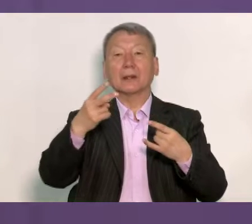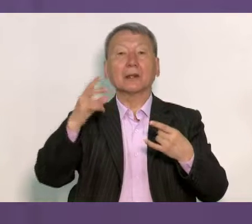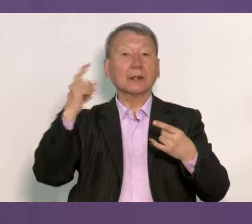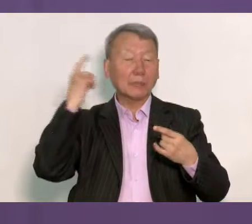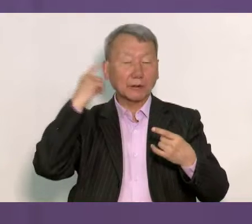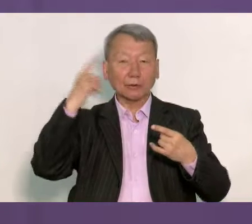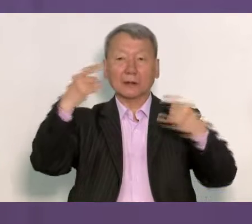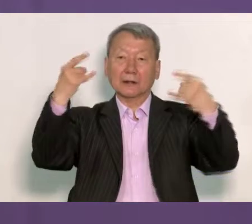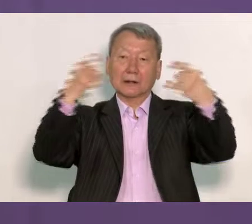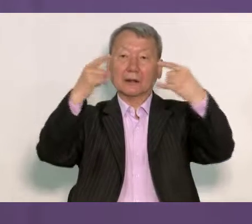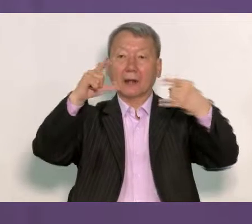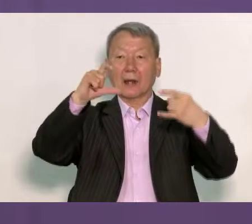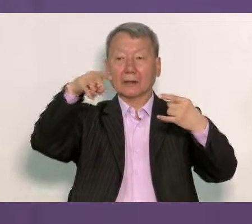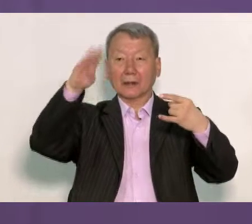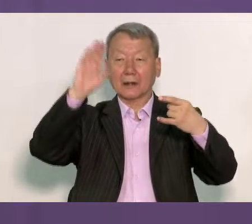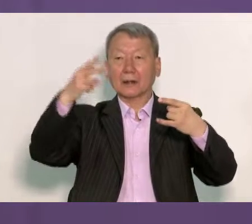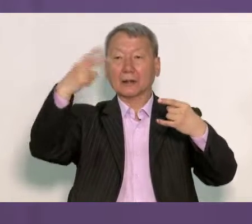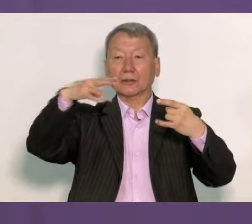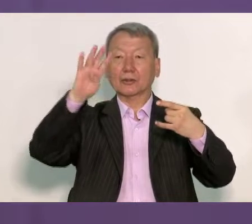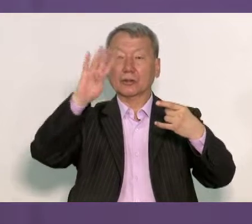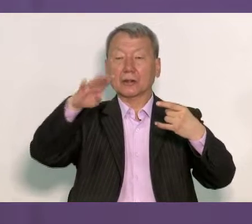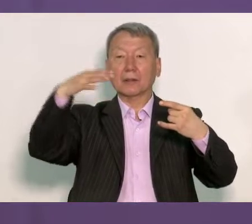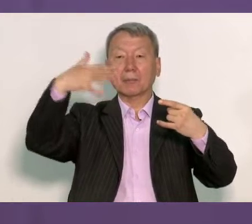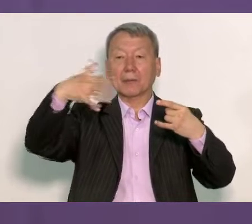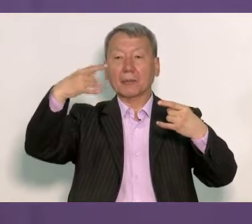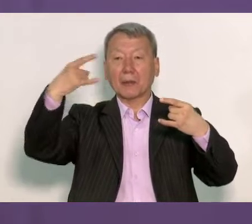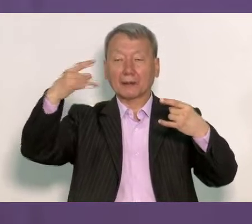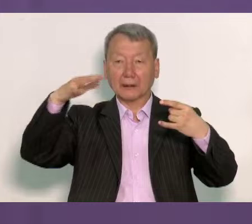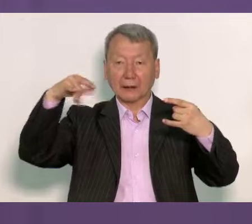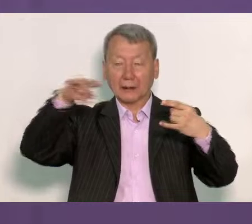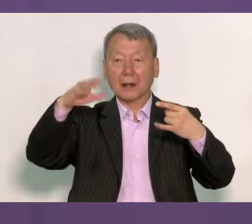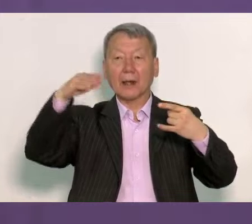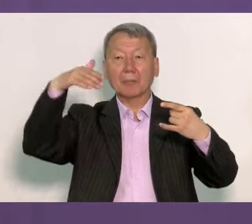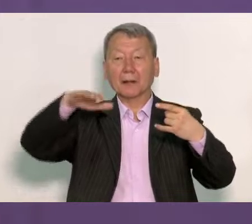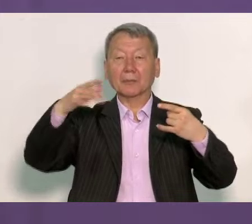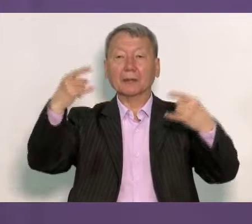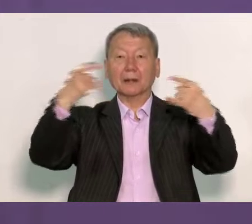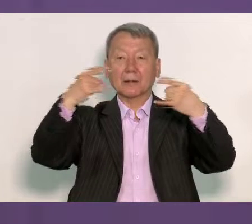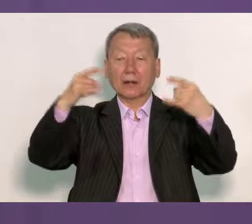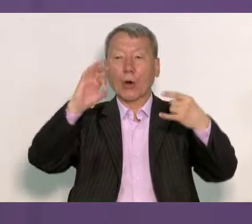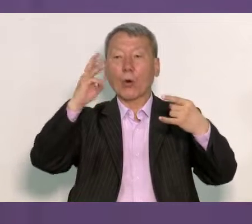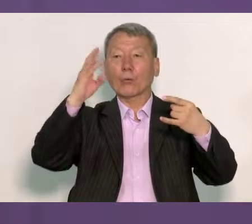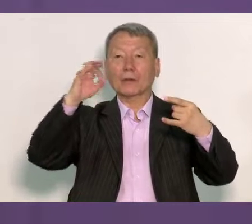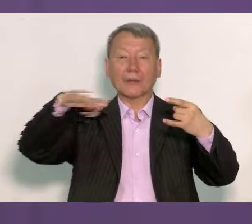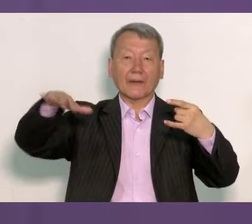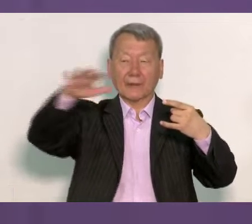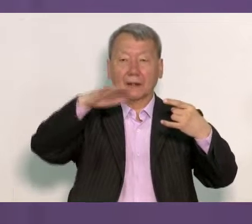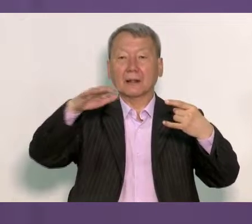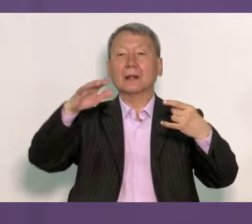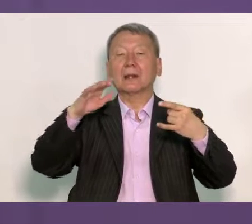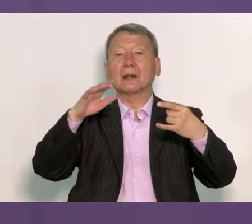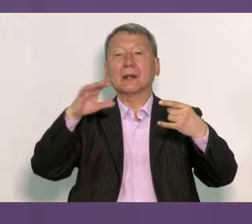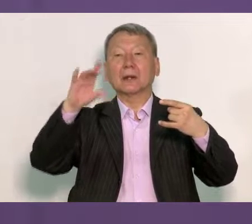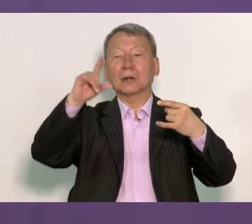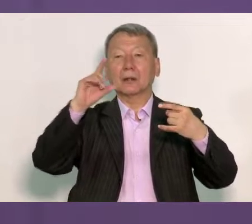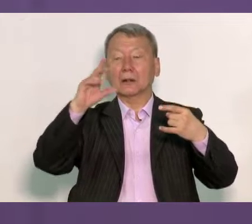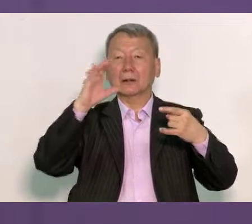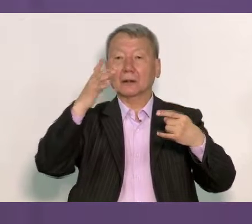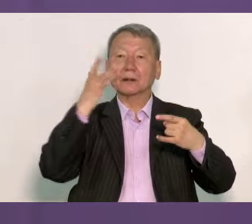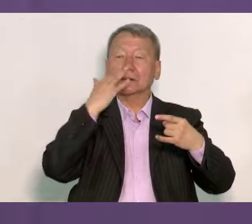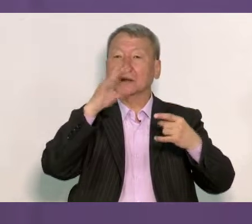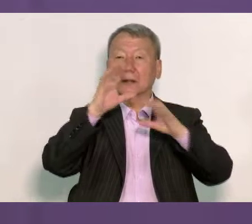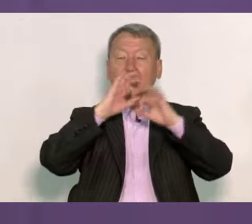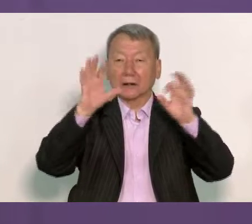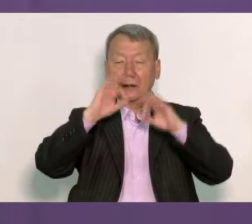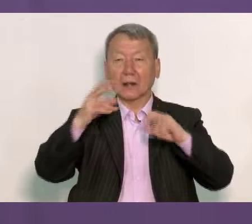жыйынды брифингди түзүүдөн ЛТР, КТРК, АТО 24, 5-чи канал, Пирамида телеканалдарынан, облустук медиа борборлордон, Кабар Кыргыз улуттук